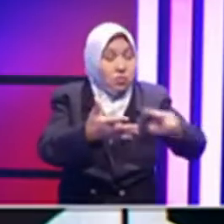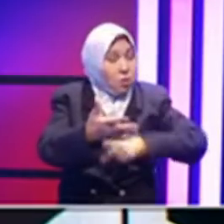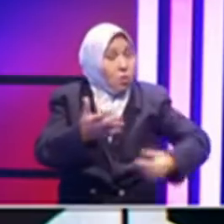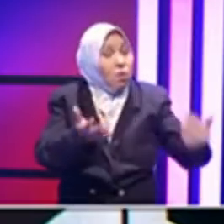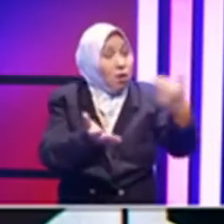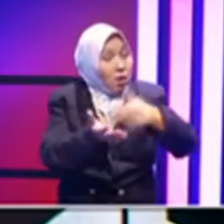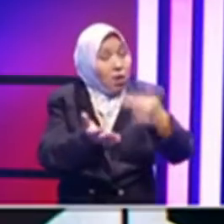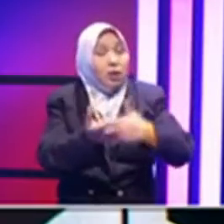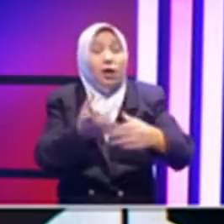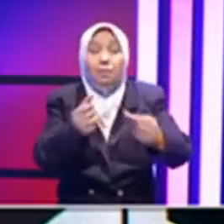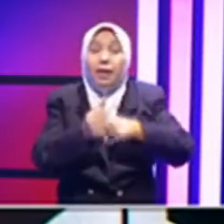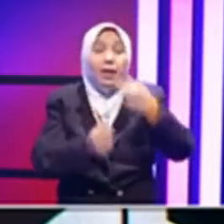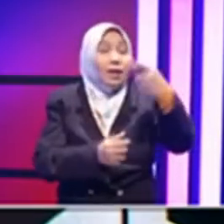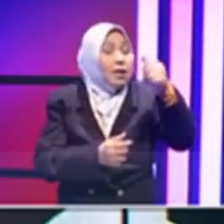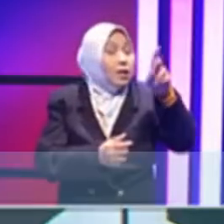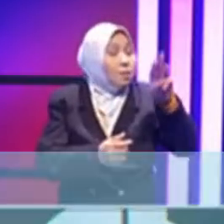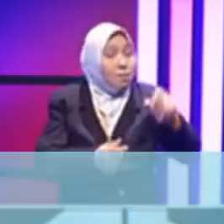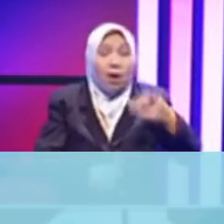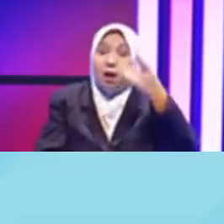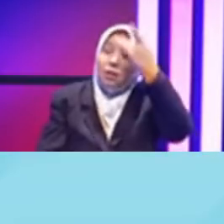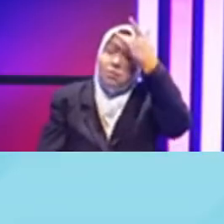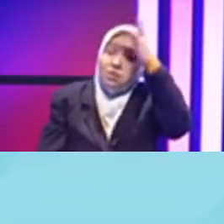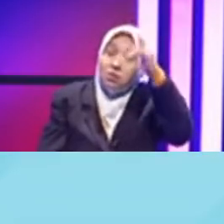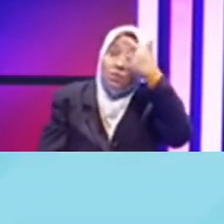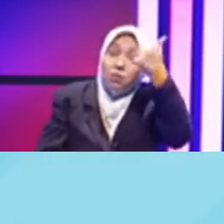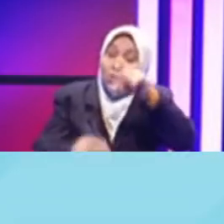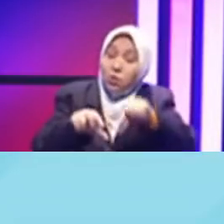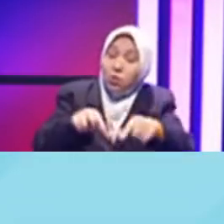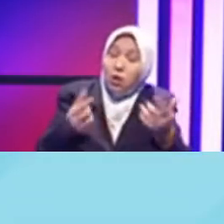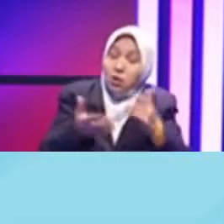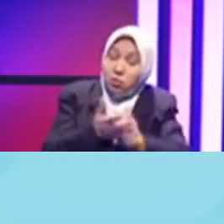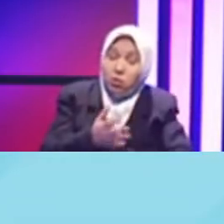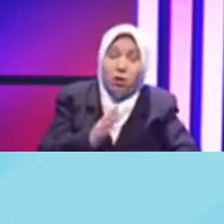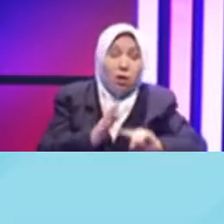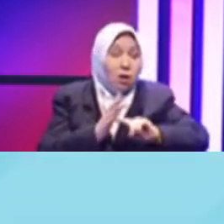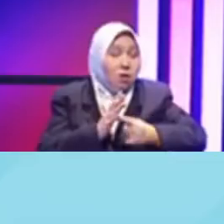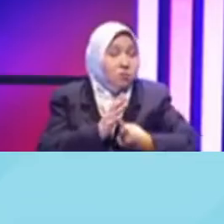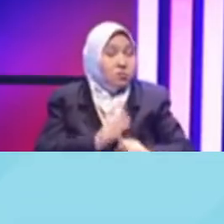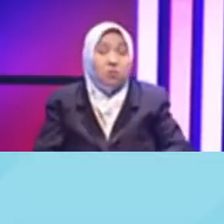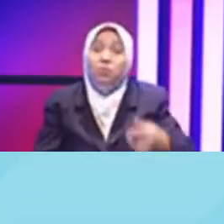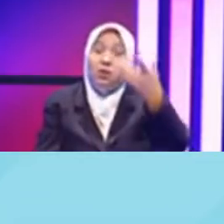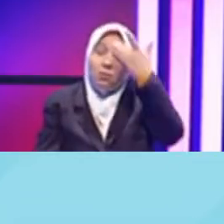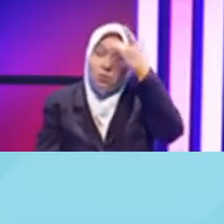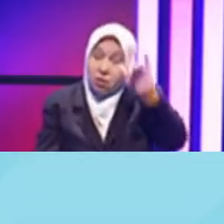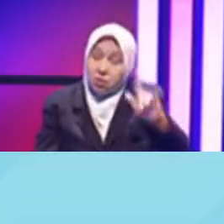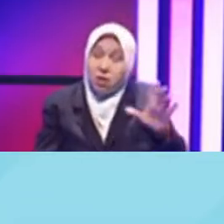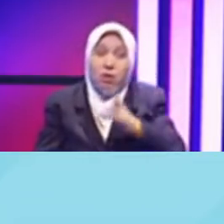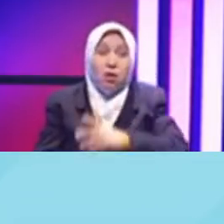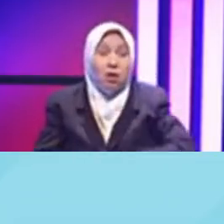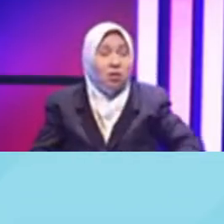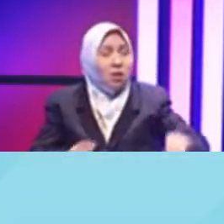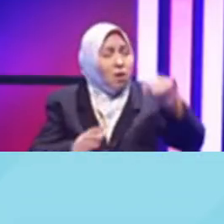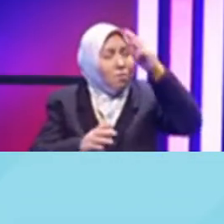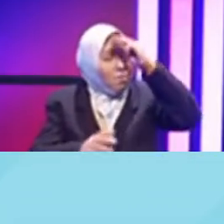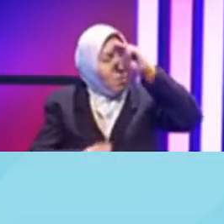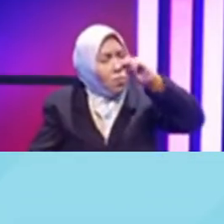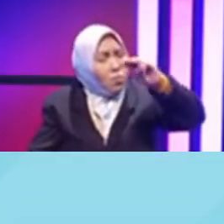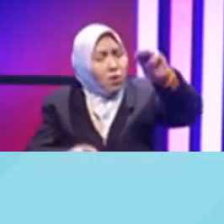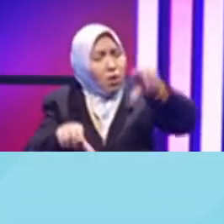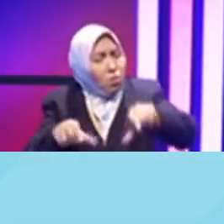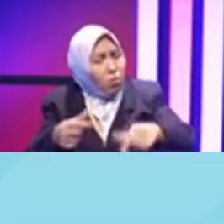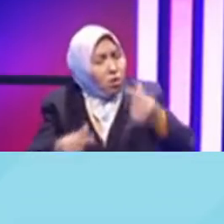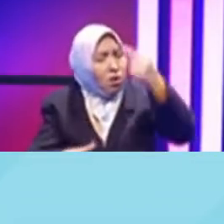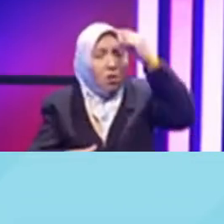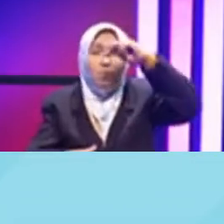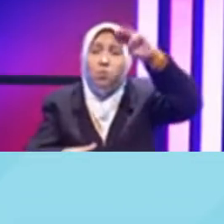kita mendapat hikmah, kebijaksanaan, kerana Quran itu sumber kebijaksanaan. Tetapi di sini wal Quranil Majid yang mulia, yang